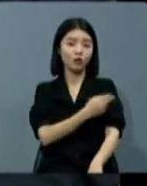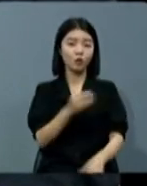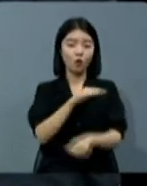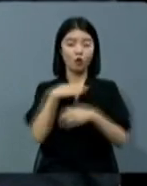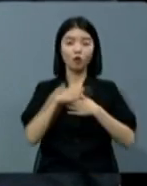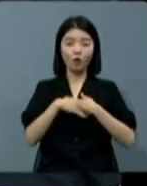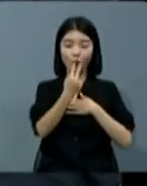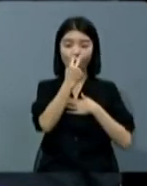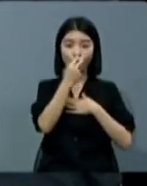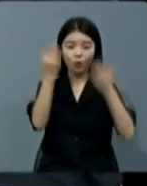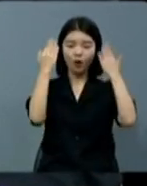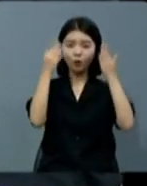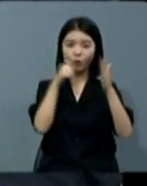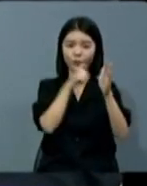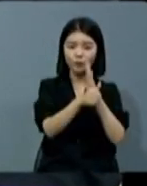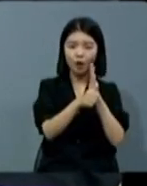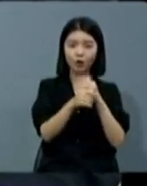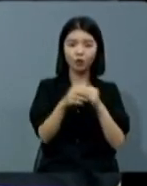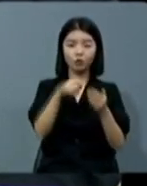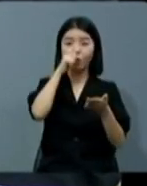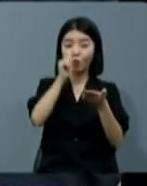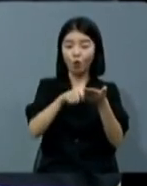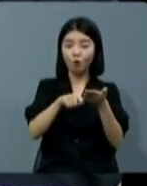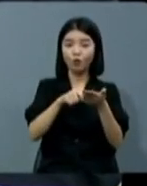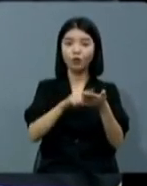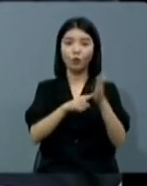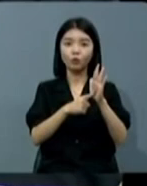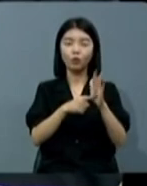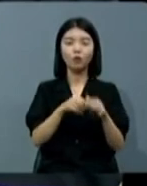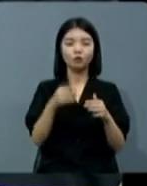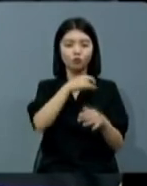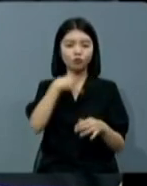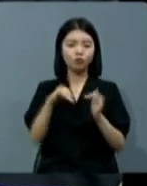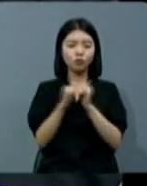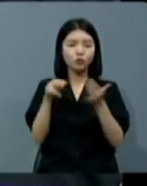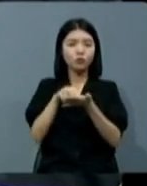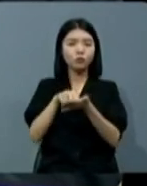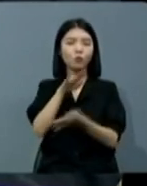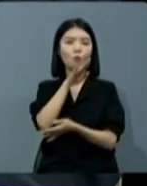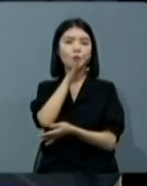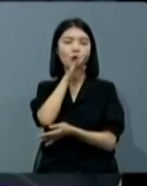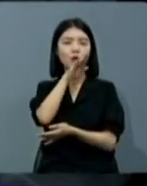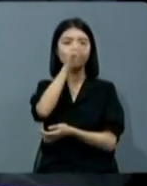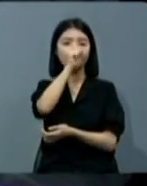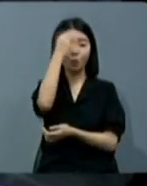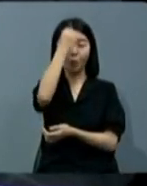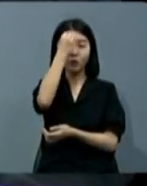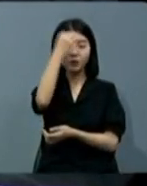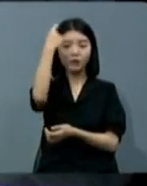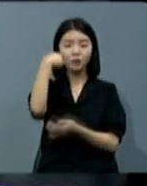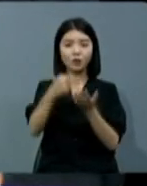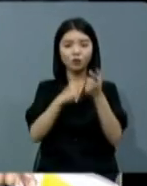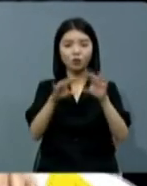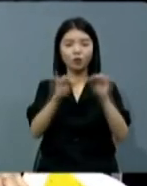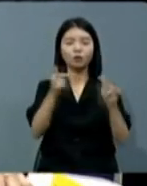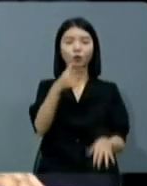또 학교 들어갈 수 있죠. 여권 나오죠. 이러니까 중국인들에게 프리미엄 그리고 상속 그리고 소유까지 되니까 중국인들이 제주도 땅을